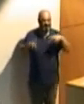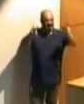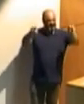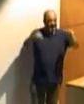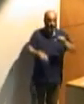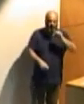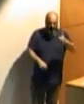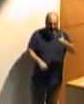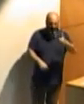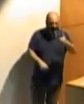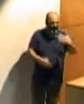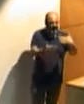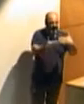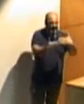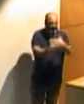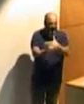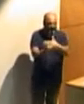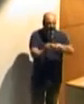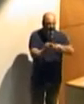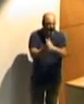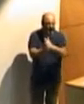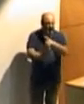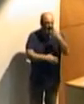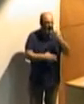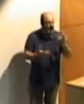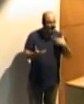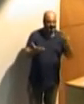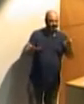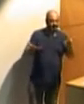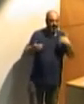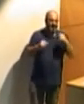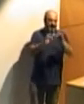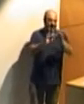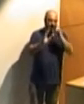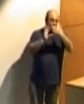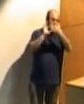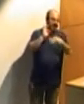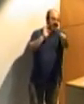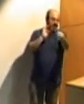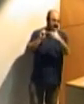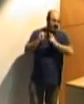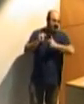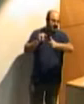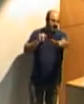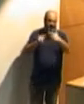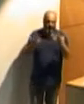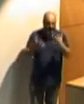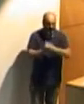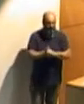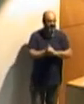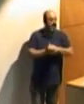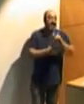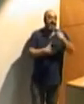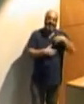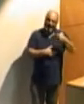effectivement je vais essayer de vous donner un petit fil rouge de ce qui va être dit dans les minutes qui suivent auparavant je me